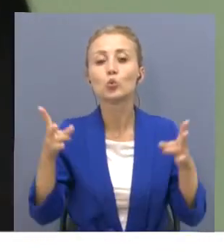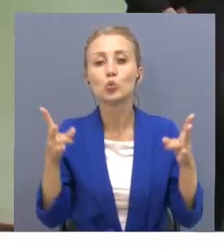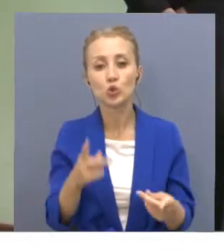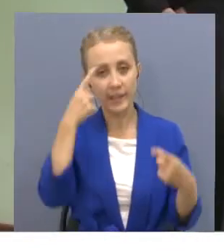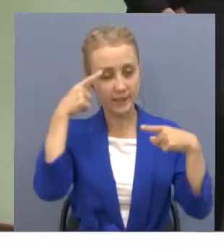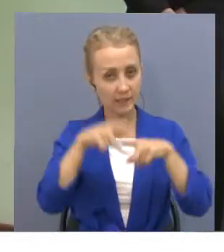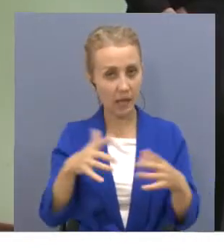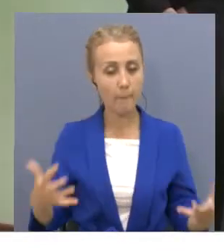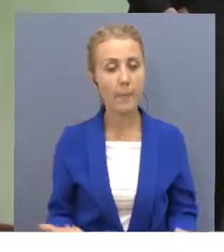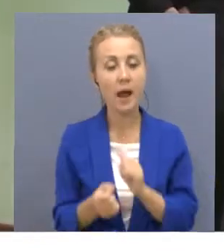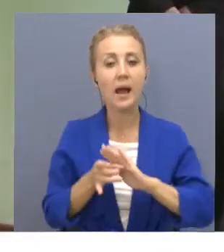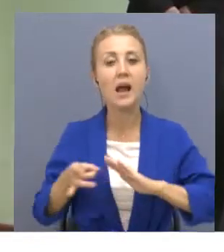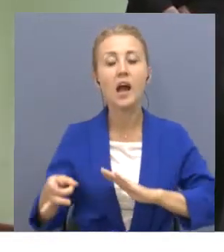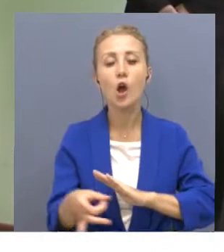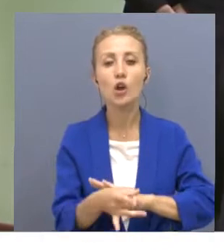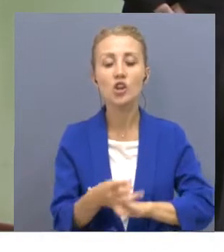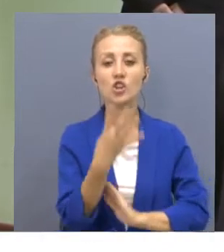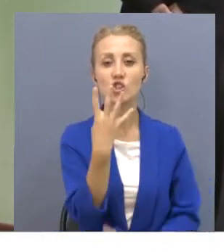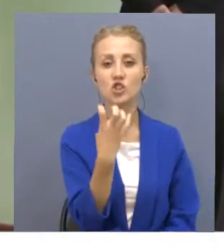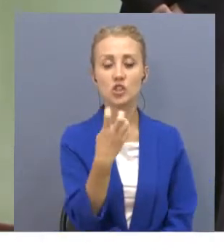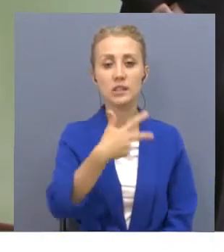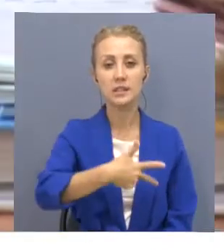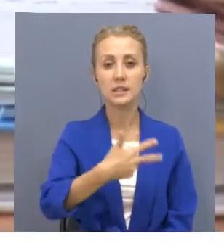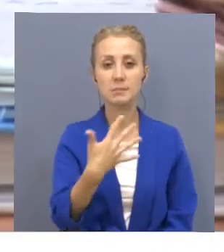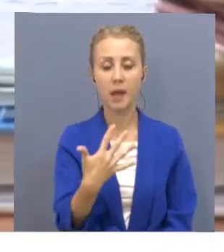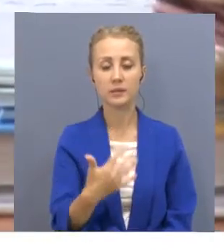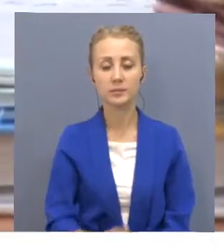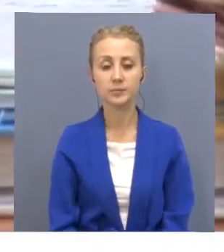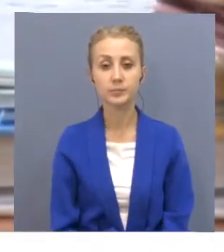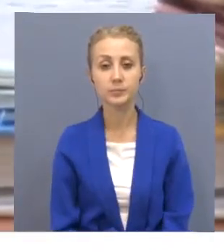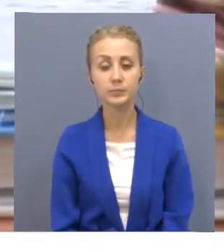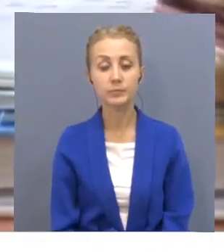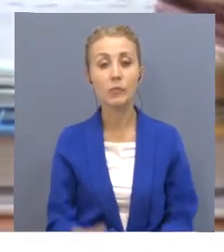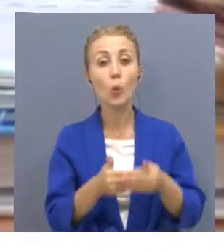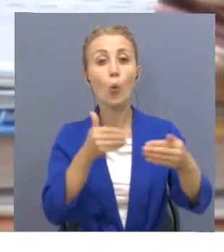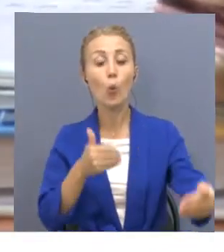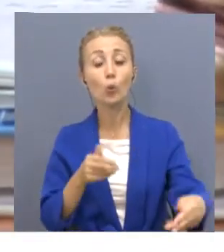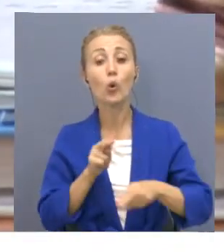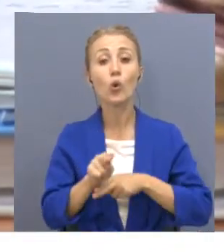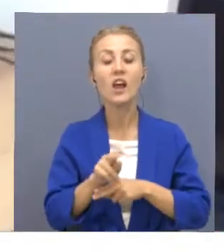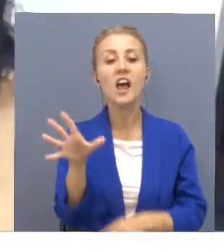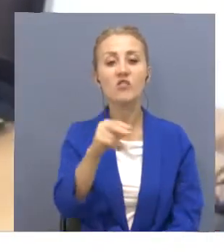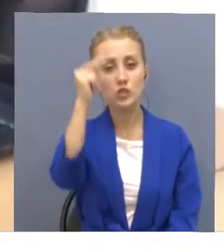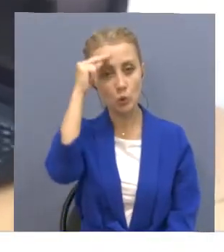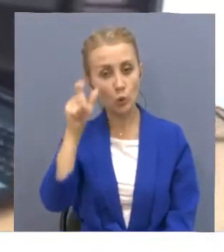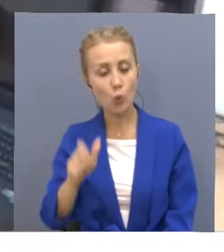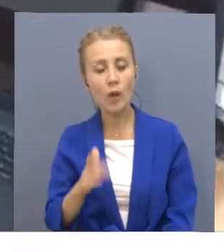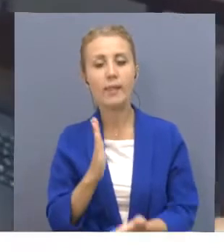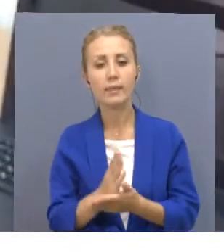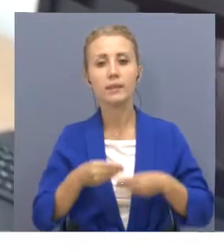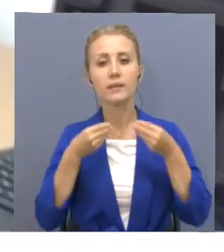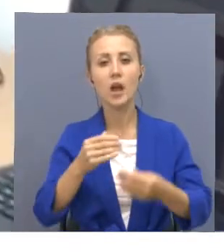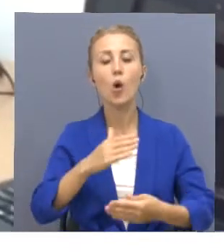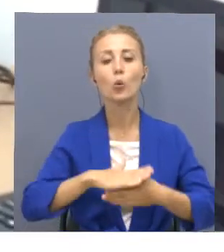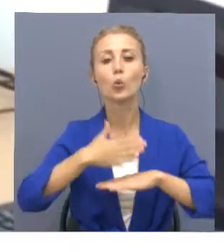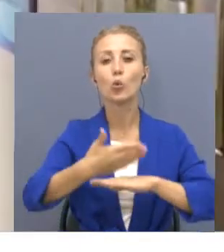технической поддержке в районе, составляет 435. Для удаленной учебы все учащиеся района обеспечены ноутбуками. В